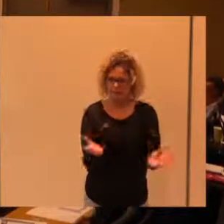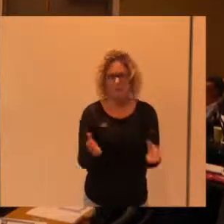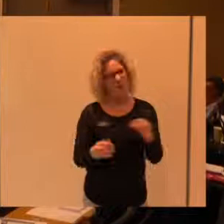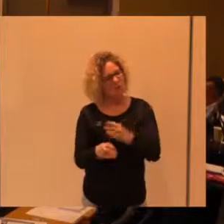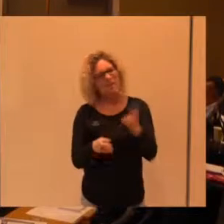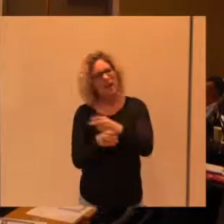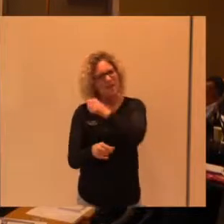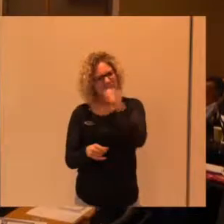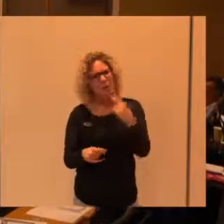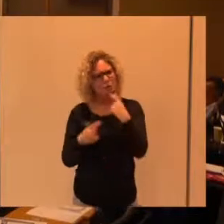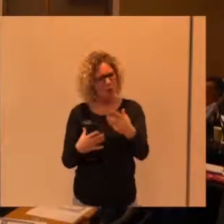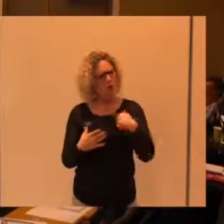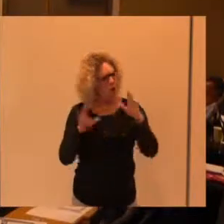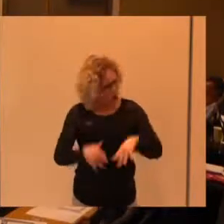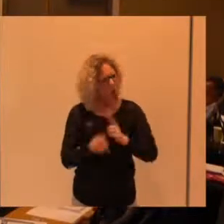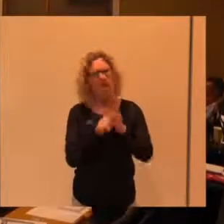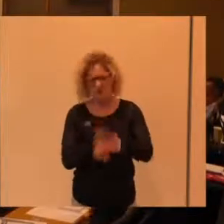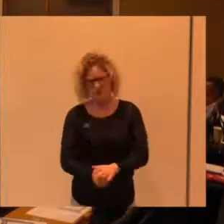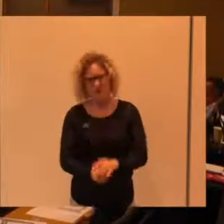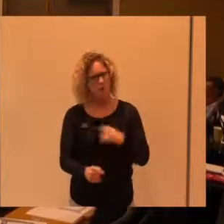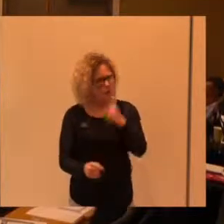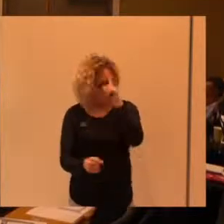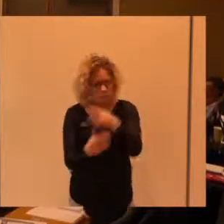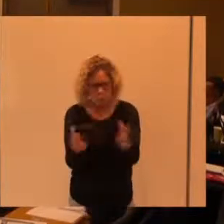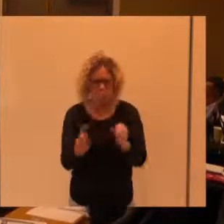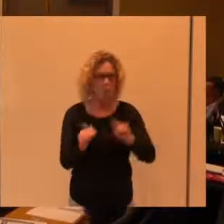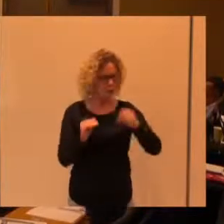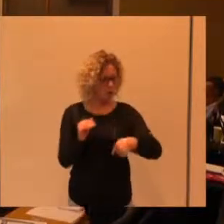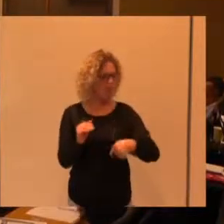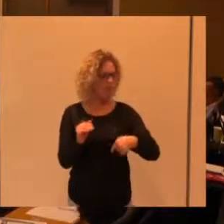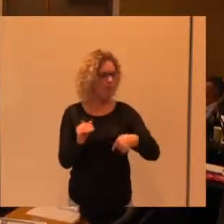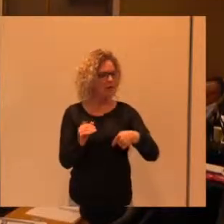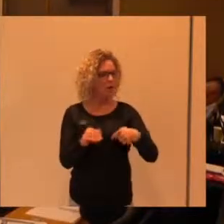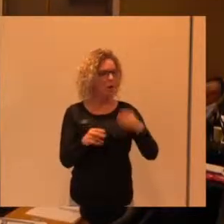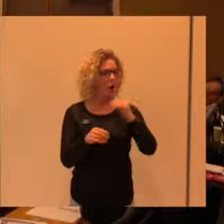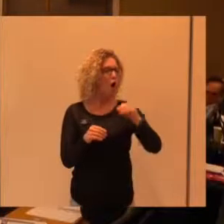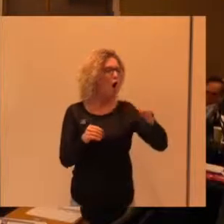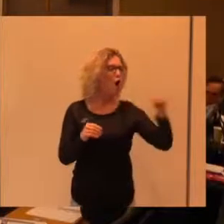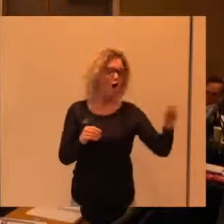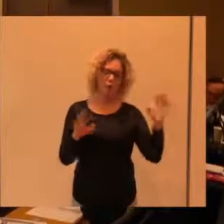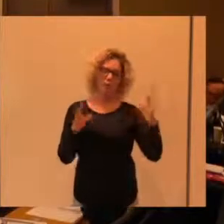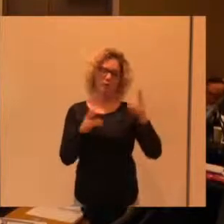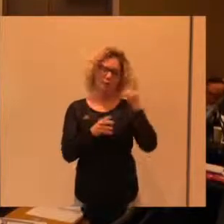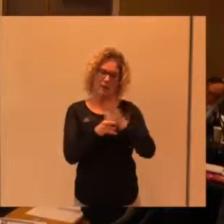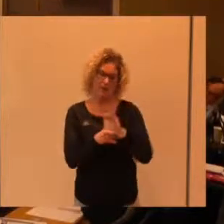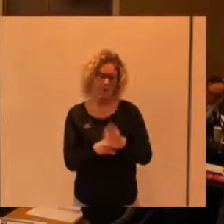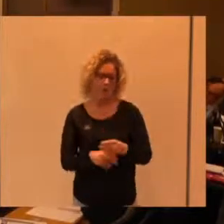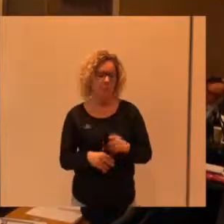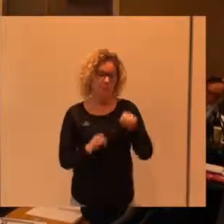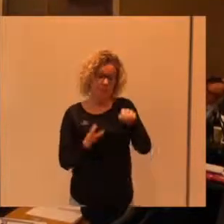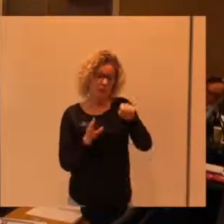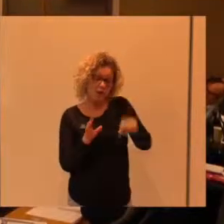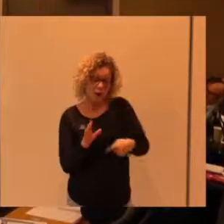fall svårare att hävda att man har blivit diskriminerad om kravet ligger på trippel A-nivån. Och där har vi kravet